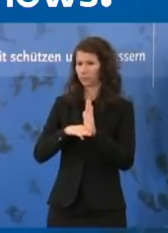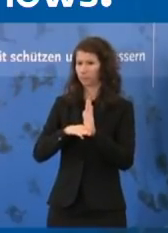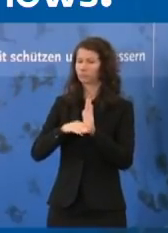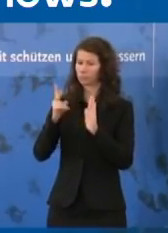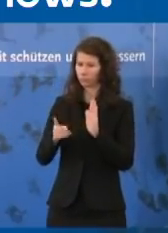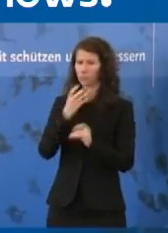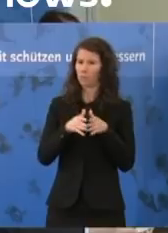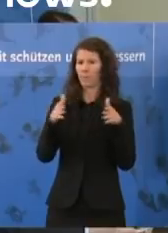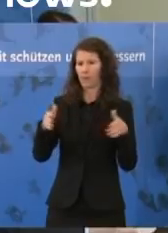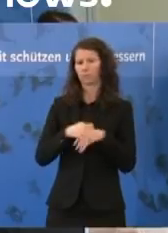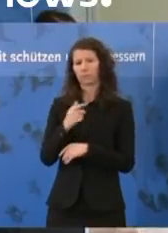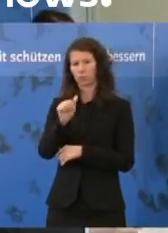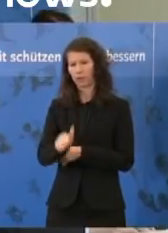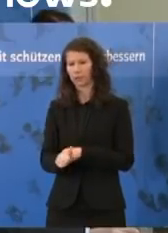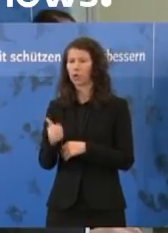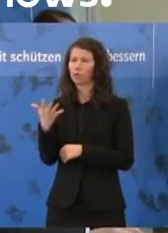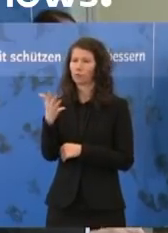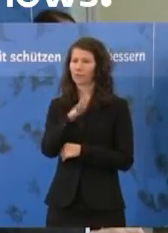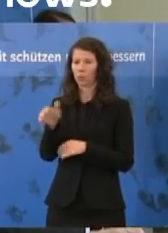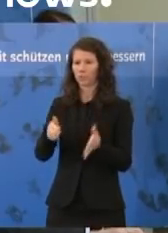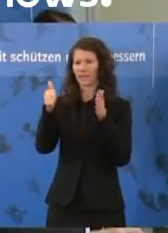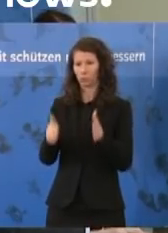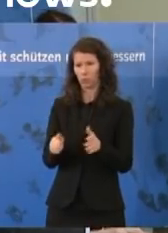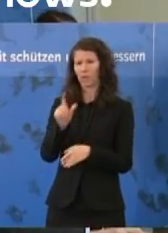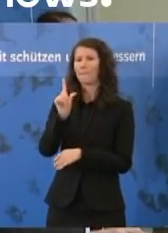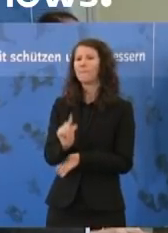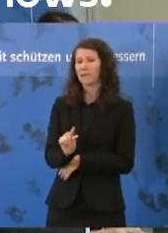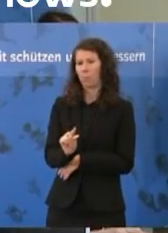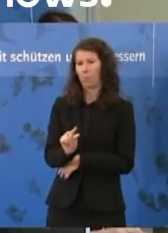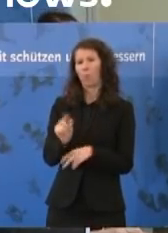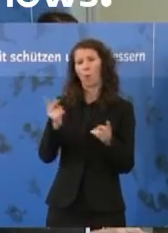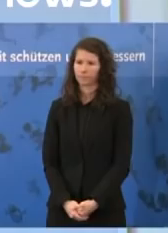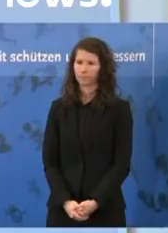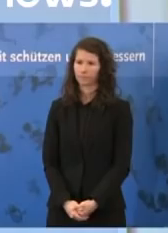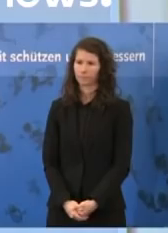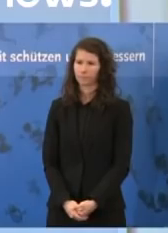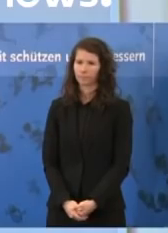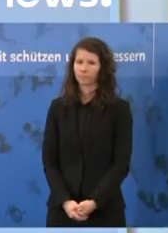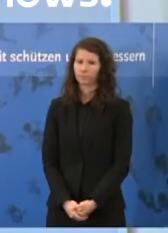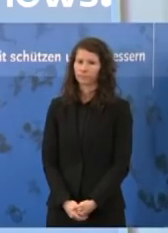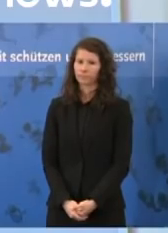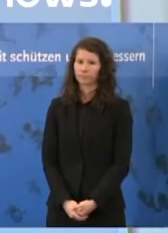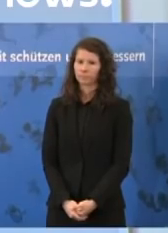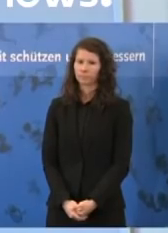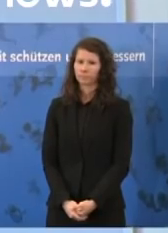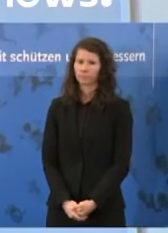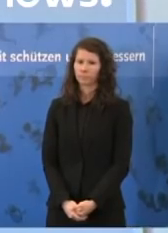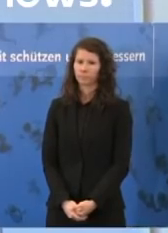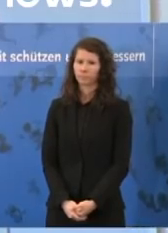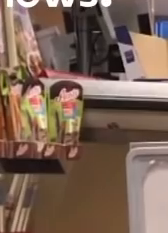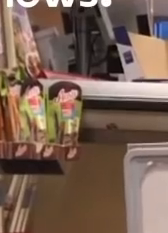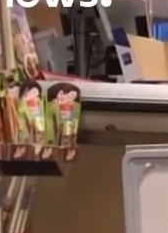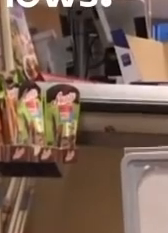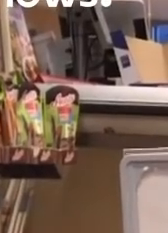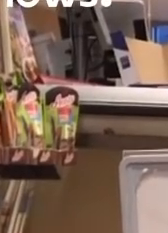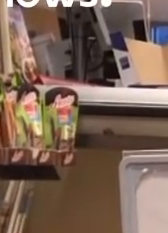Man müsse damit rechnen, dass die Kapazitäten nicht ausreichten, sagte der Leiter des RKI, Lothar Wieber, gegenüber der Frankfurter